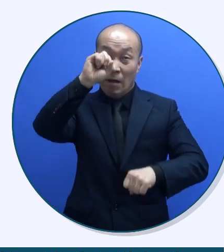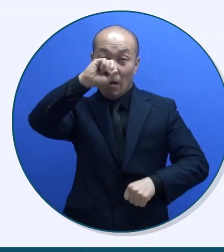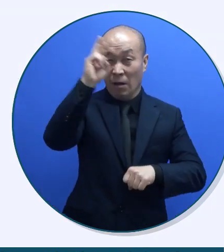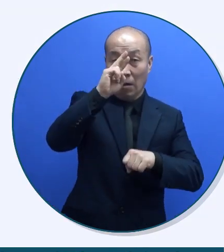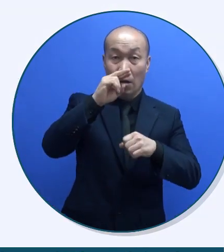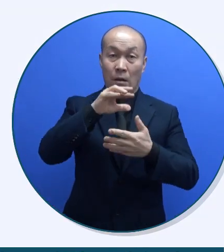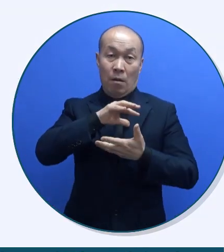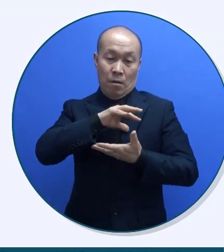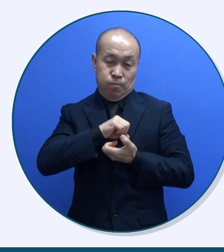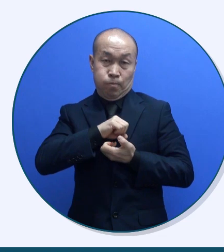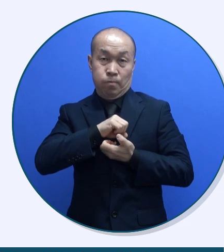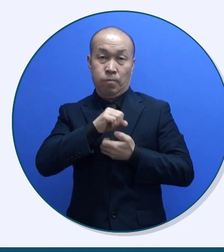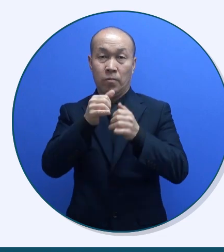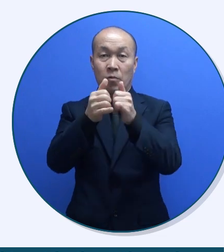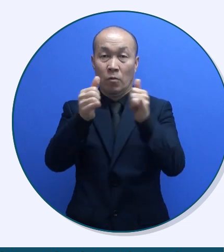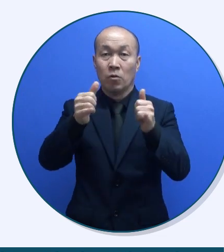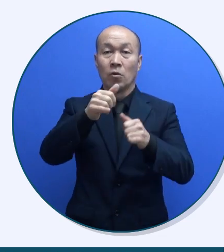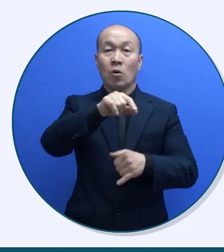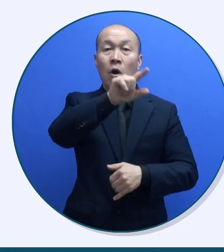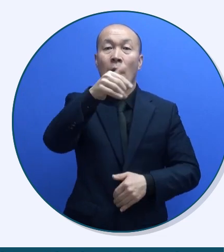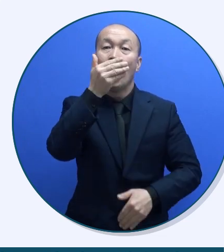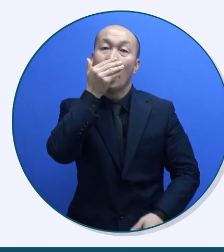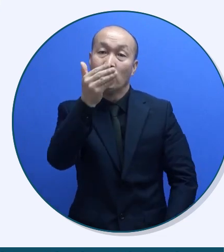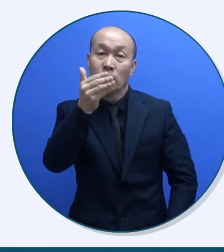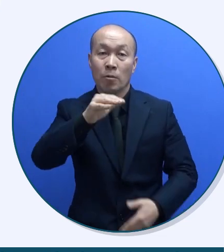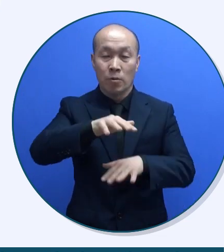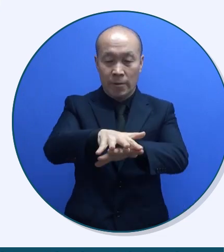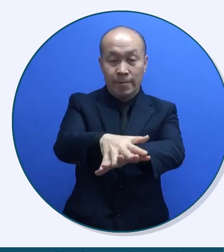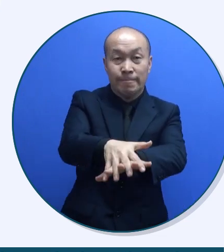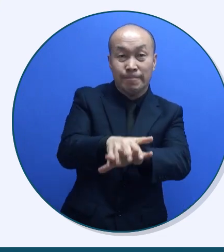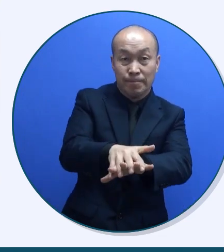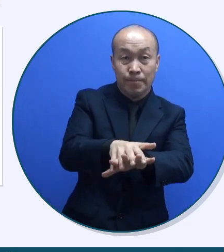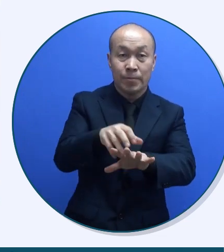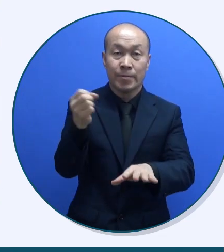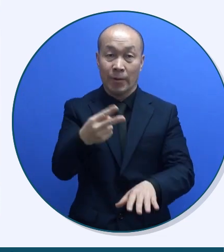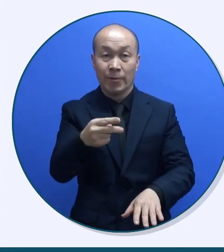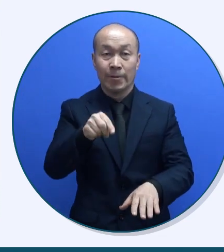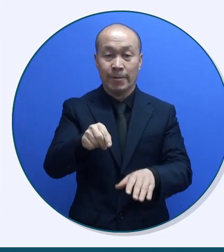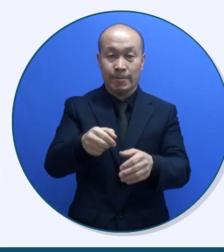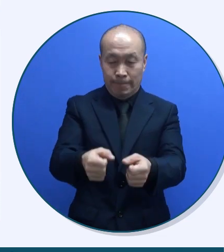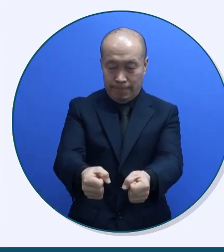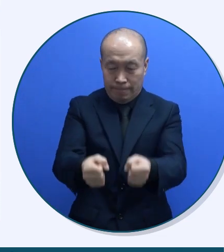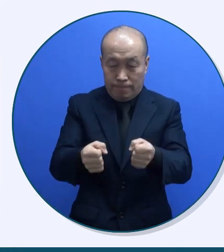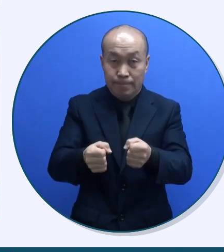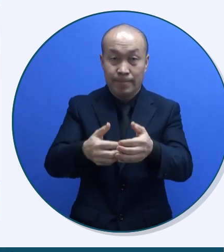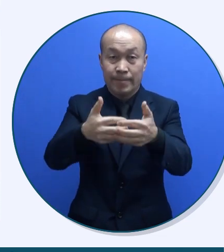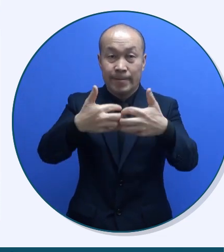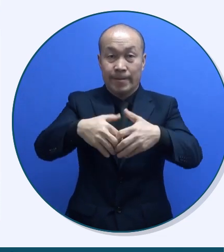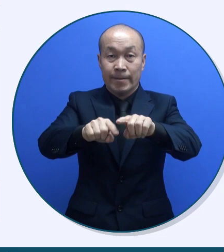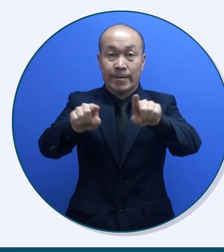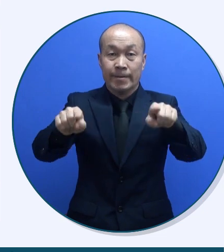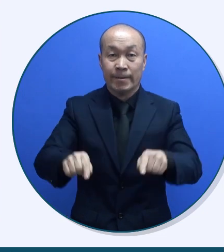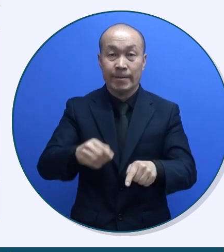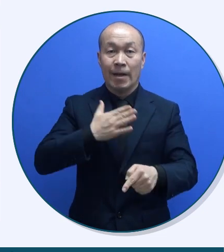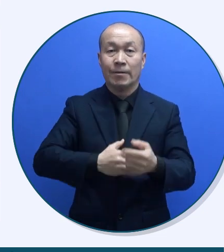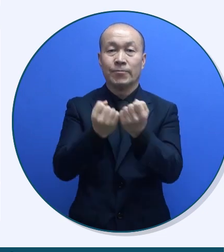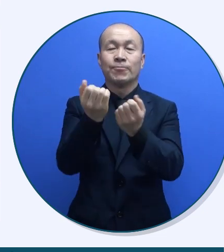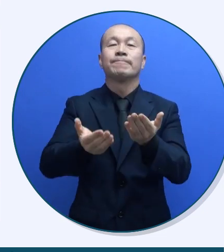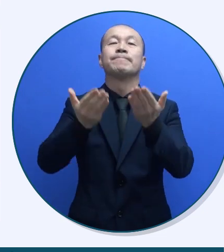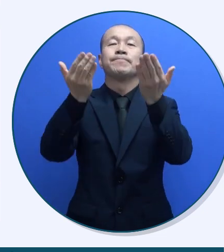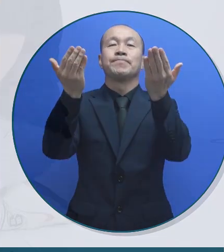심장과 폐의 활동이 갑자기 멈춘 사람에게 할 수 있는 심폐소생술과 자동심장 충격기에 대해서 알려드리도록